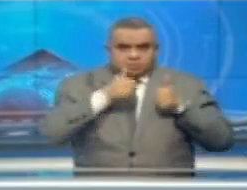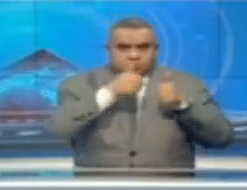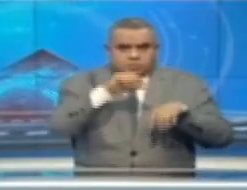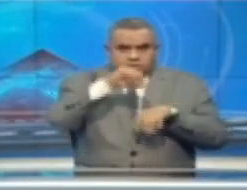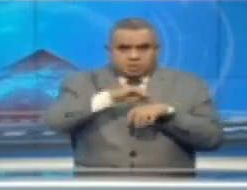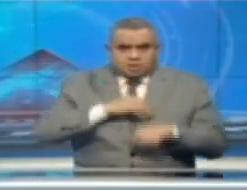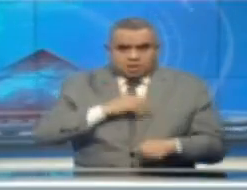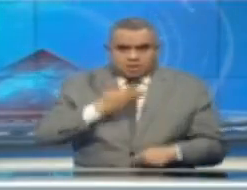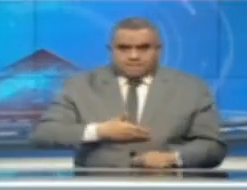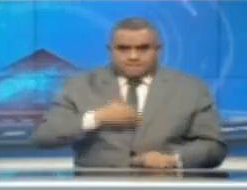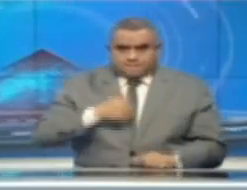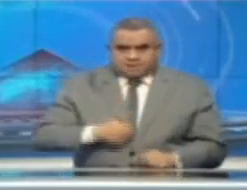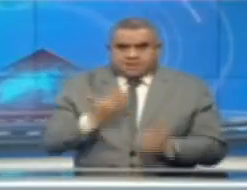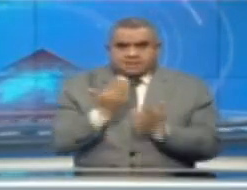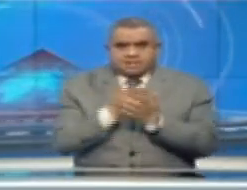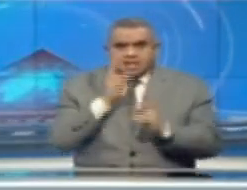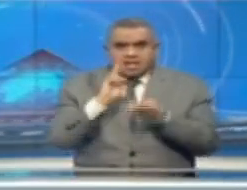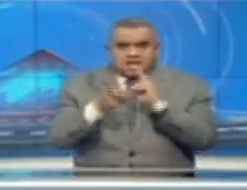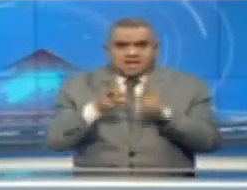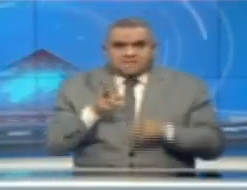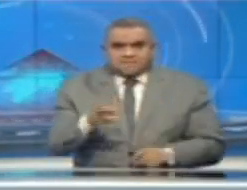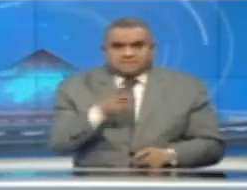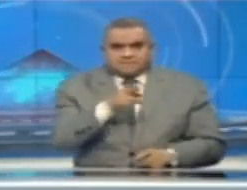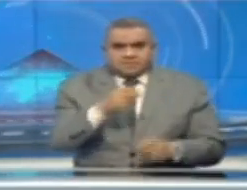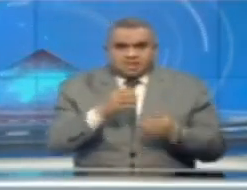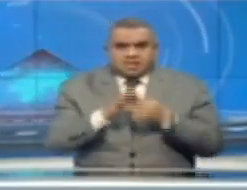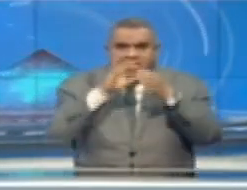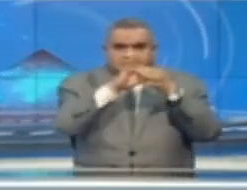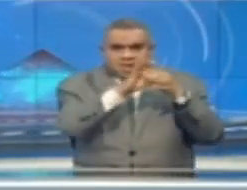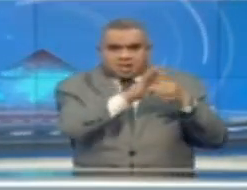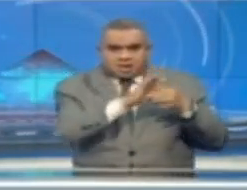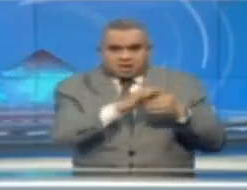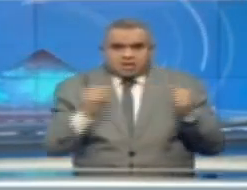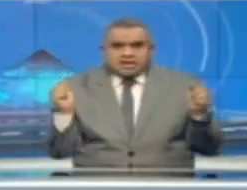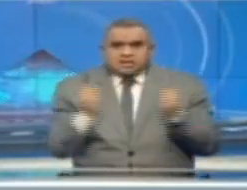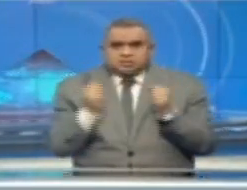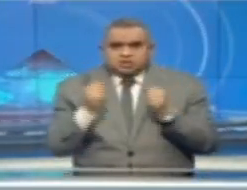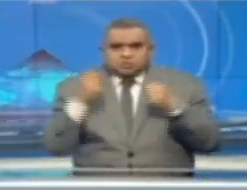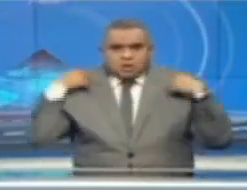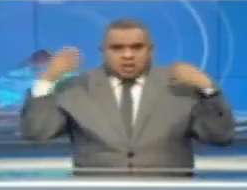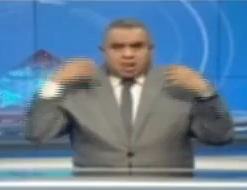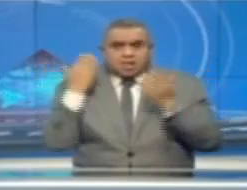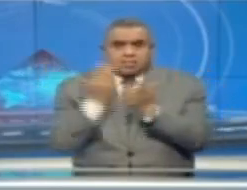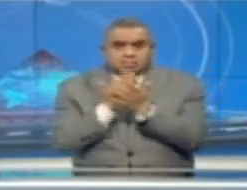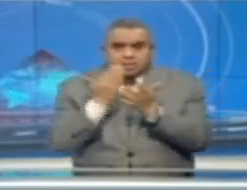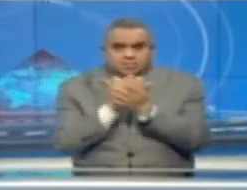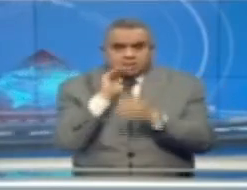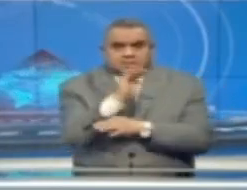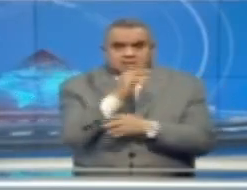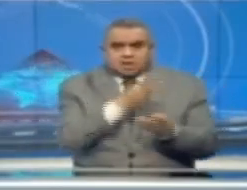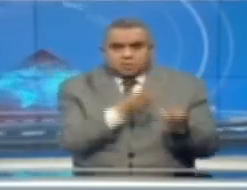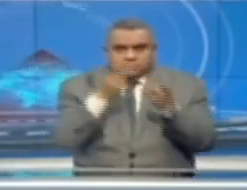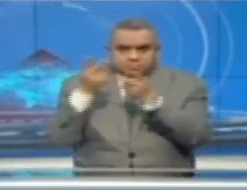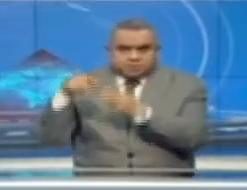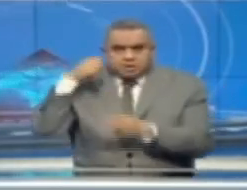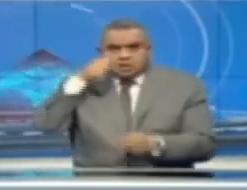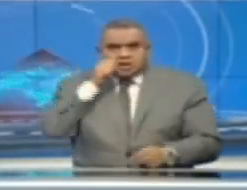يتوجه إلى بكين لحضور حفل افتتاح دورة الألعاب الأولمبية الشتوية تلبية لدعوة الرئيس